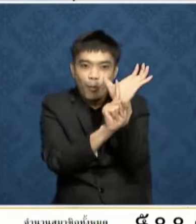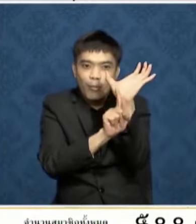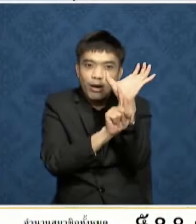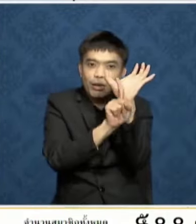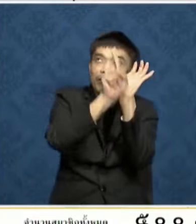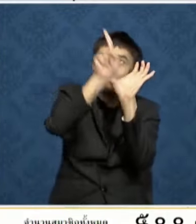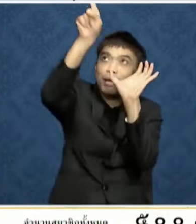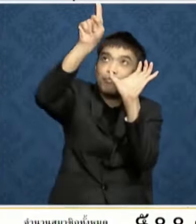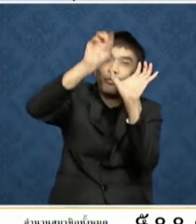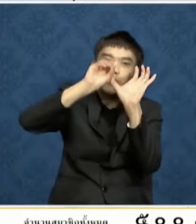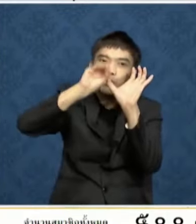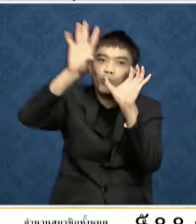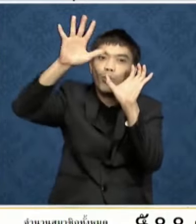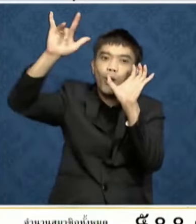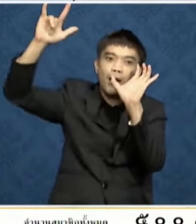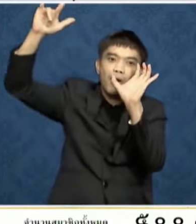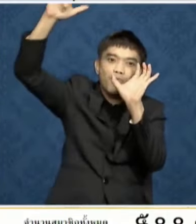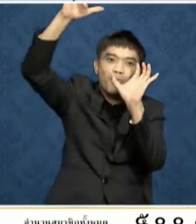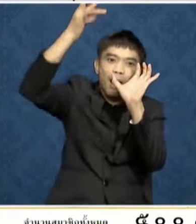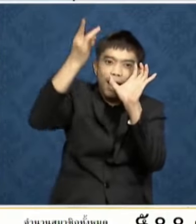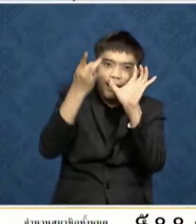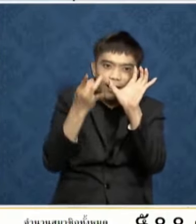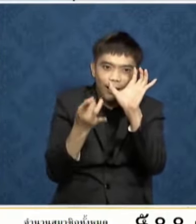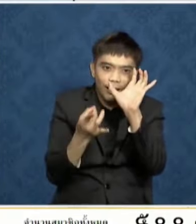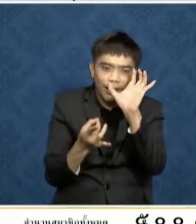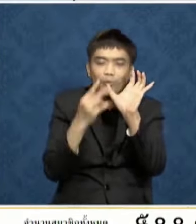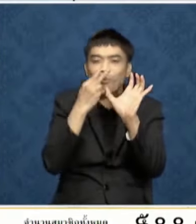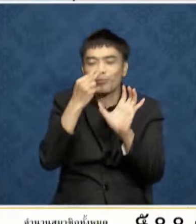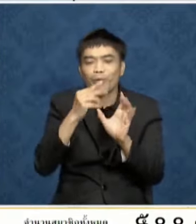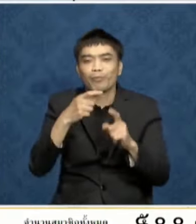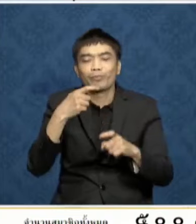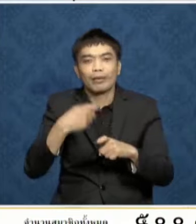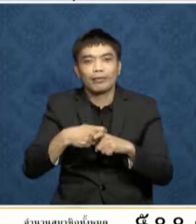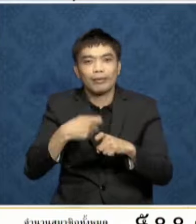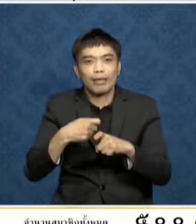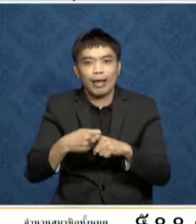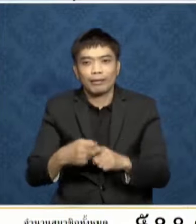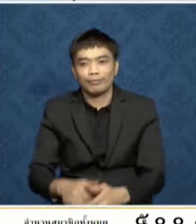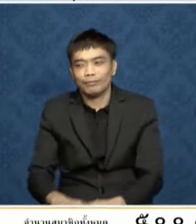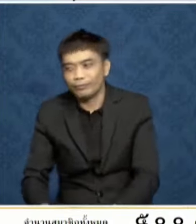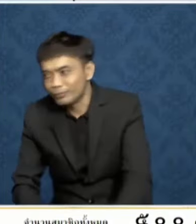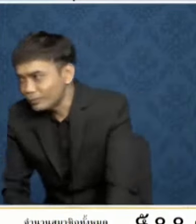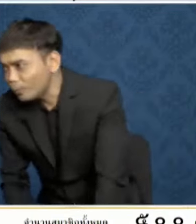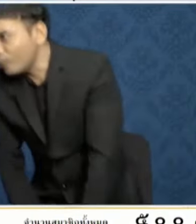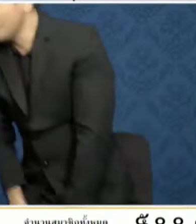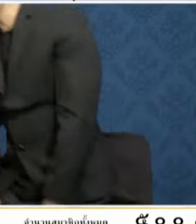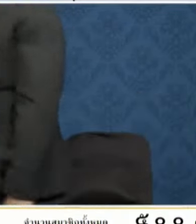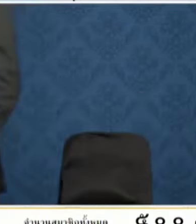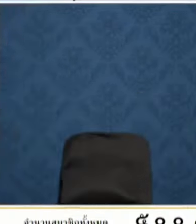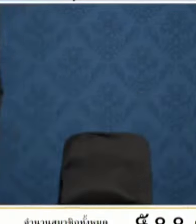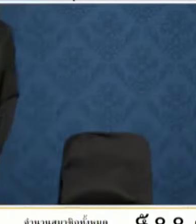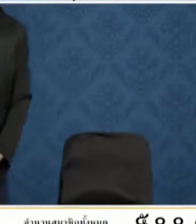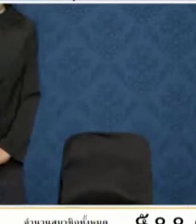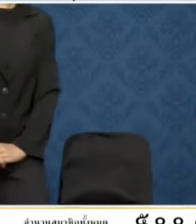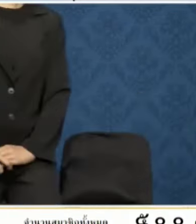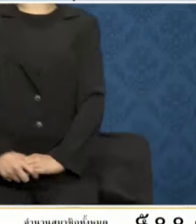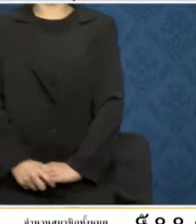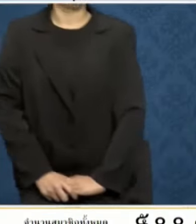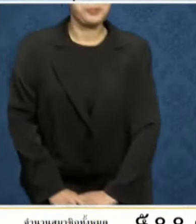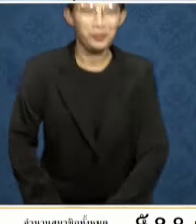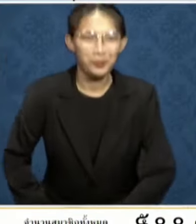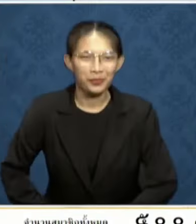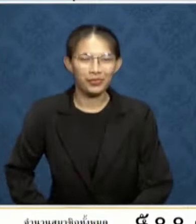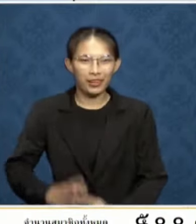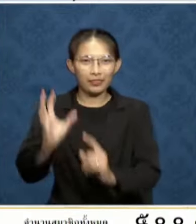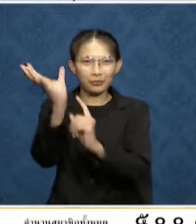บ้างซึอันนี้เรามบางแล้ว แต่ยไม่ครบทริยะการตัจับและเลดาฟระด accomplish เหรอบวโครจอนต่ำเพื่ตัจบวัถุที่ เครื่อนผ่าน